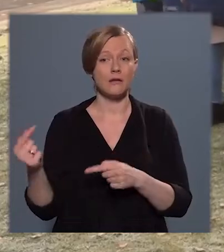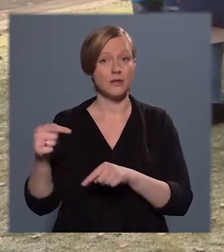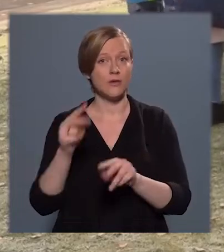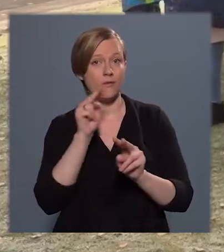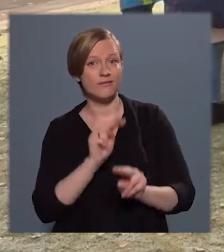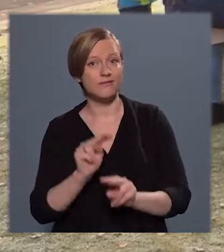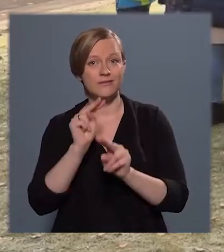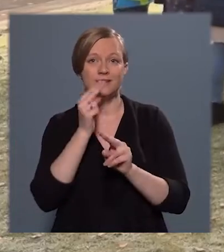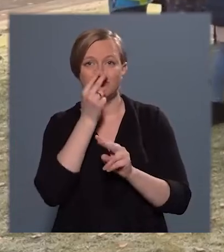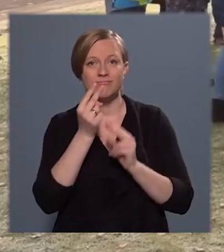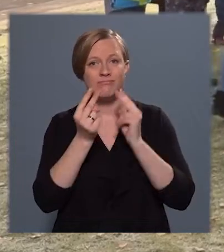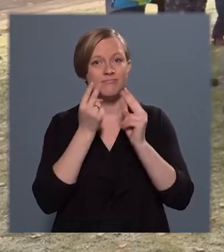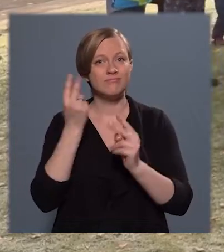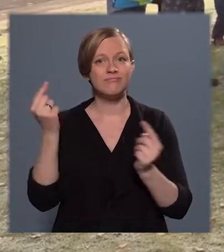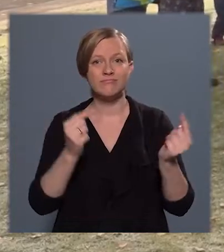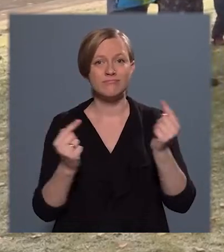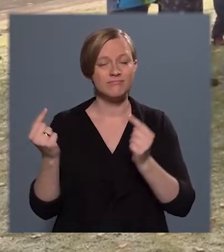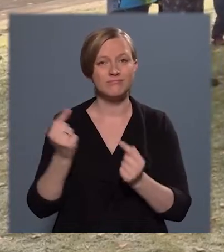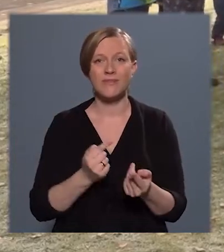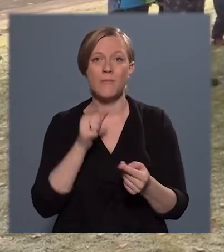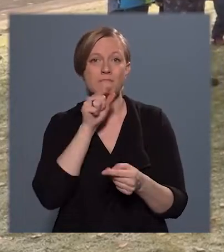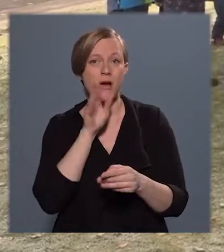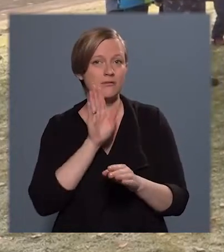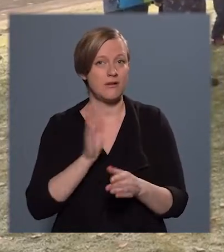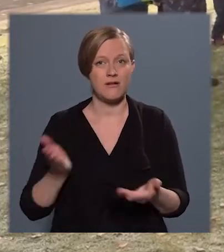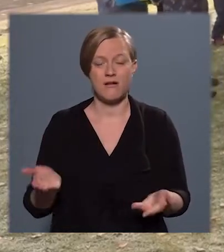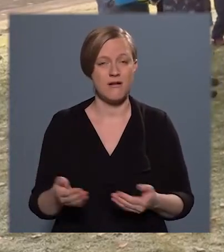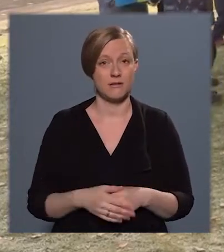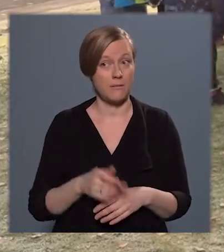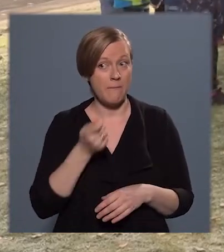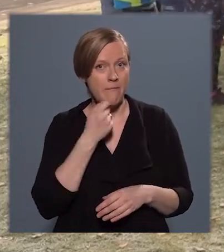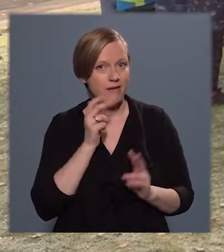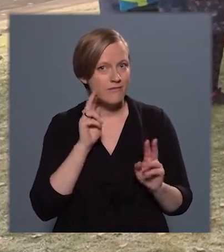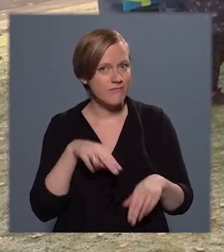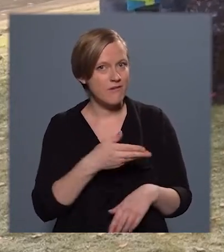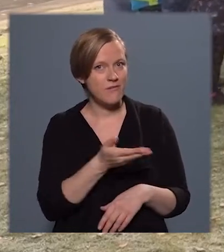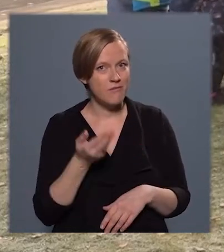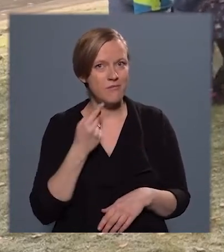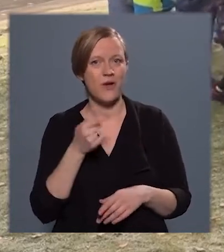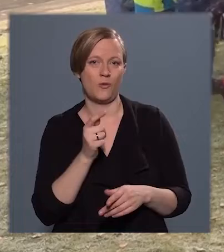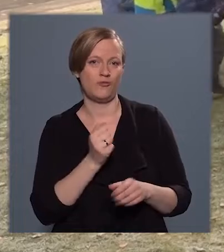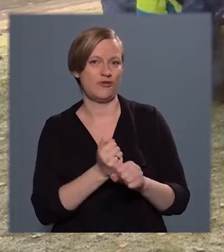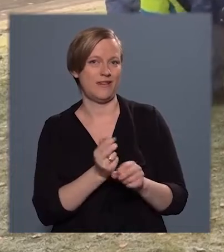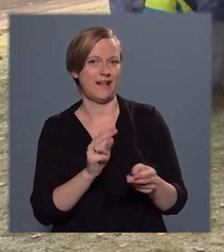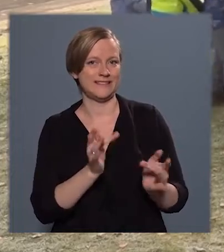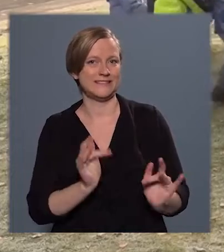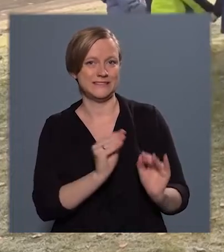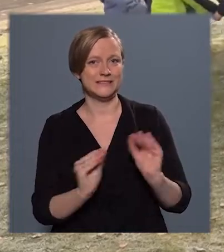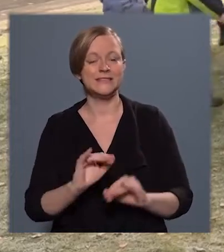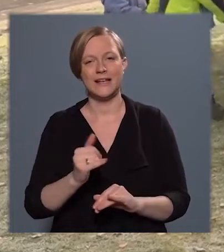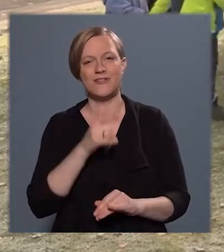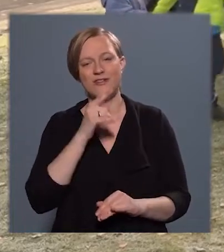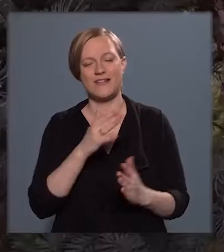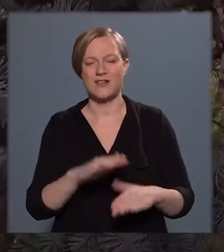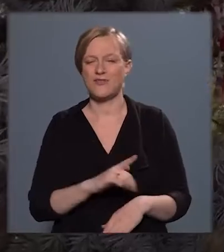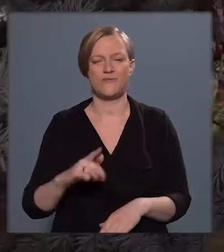kijöhessenek ide, és figyelhessék, hogy a madarak megeszik az általuk készített díszeket, nekik is karácsony lesz, nem